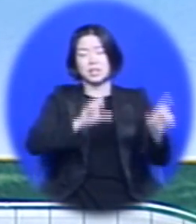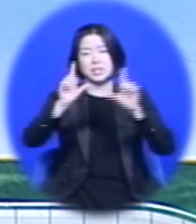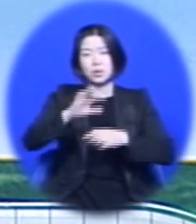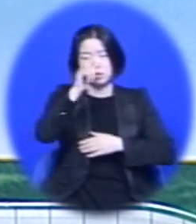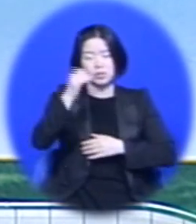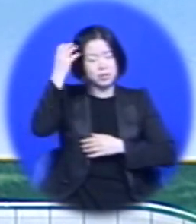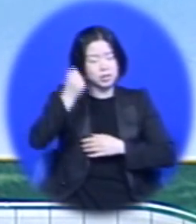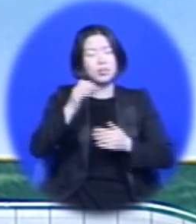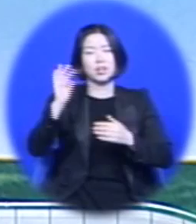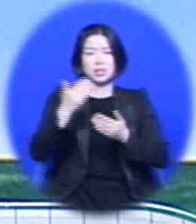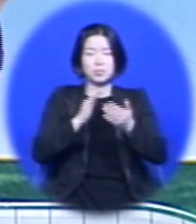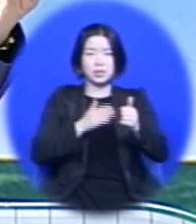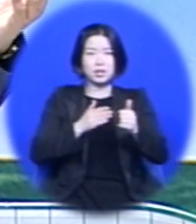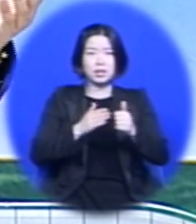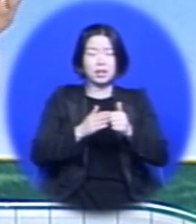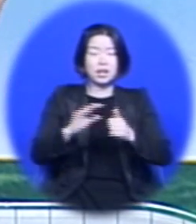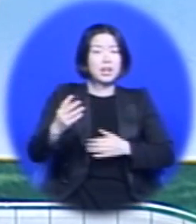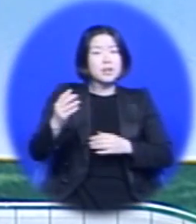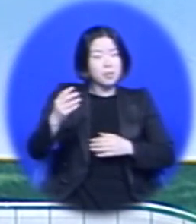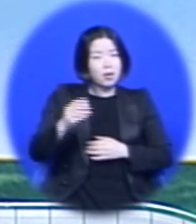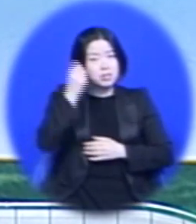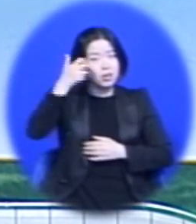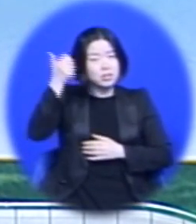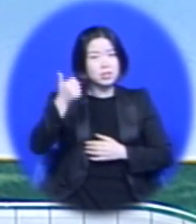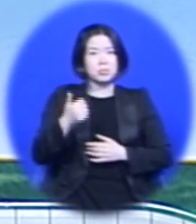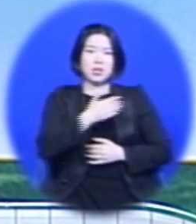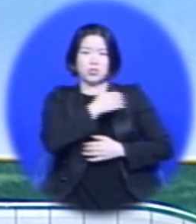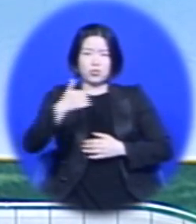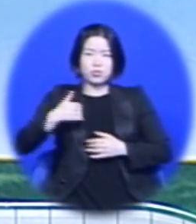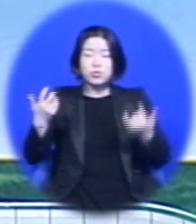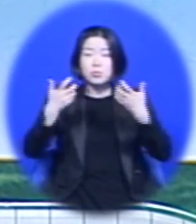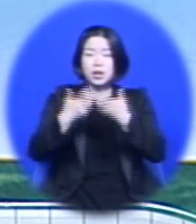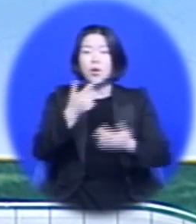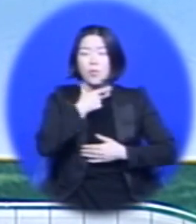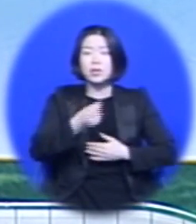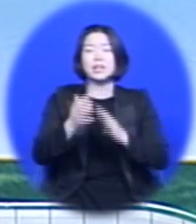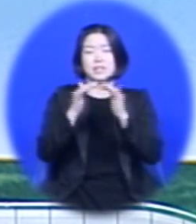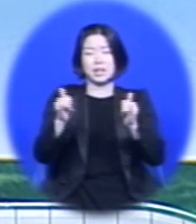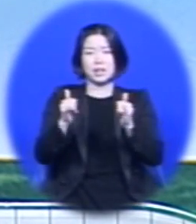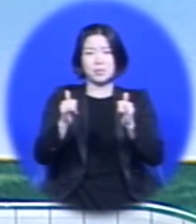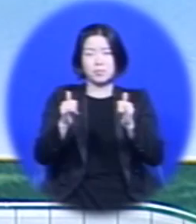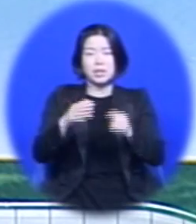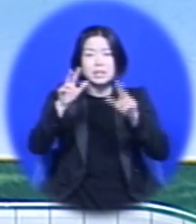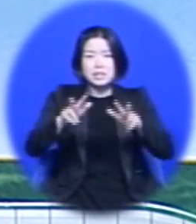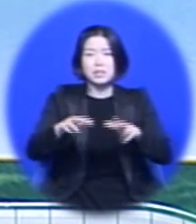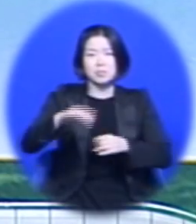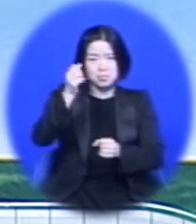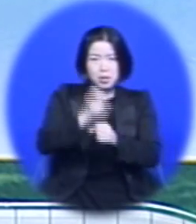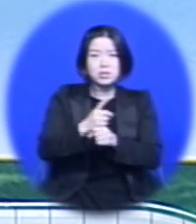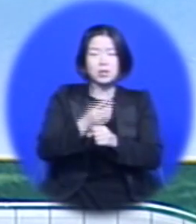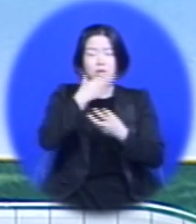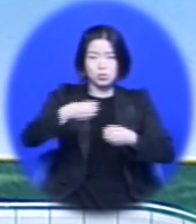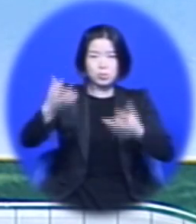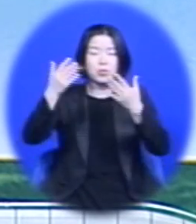여러분, 성령의 충만함을 구하시는 분들에게 놀라운 축복의 소식이 이미 성령님이 우리 안에